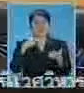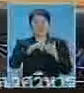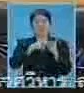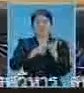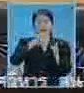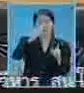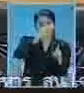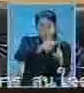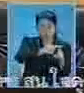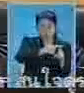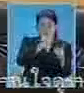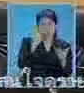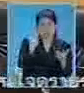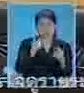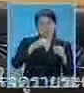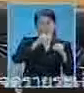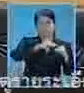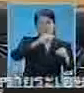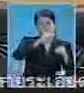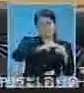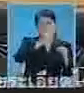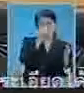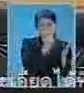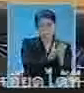าเหตุที่ทำให้ราคาสลากนั้น